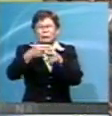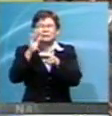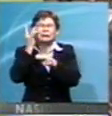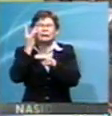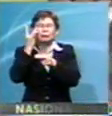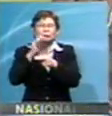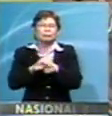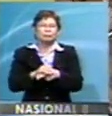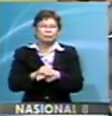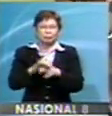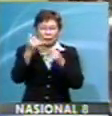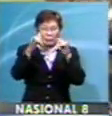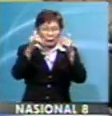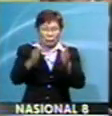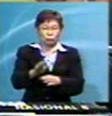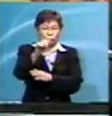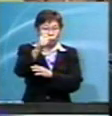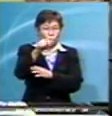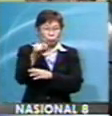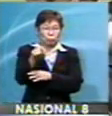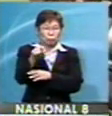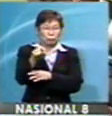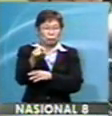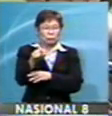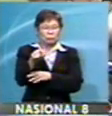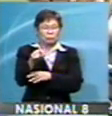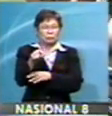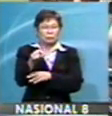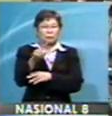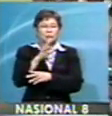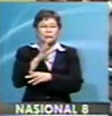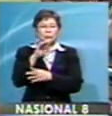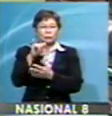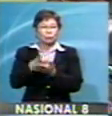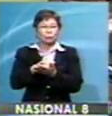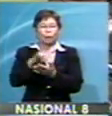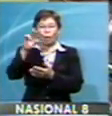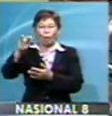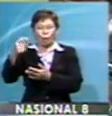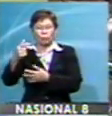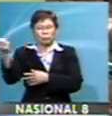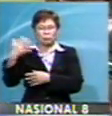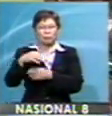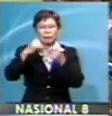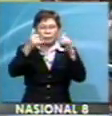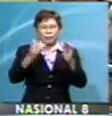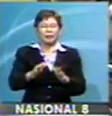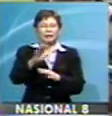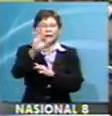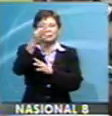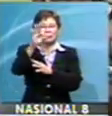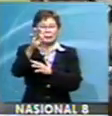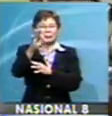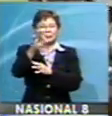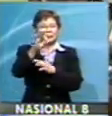jadi pemain itu memang dat sendiri pun ada sebut pasal dia dah dan juga pemain nombor 19